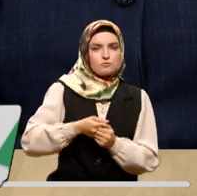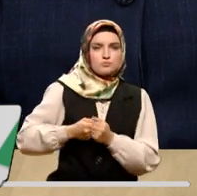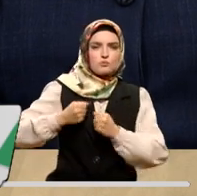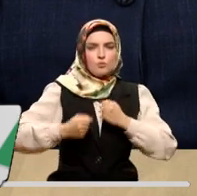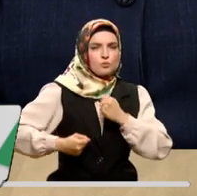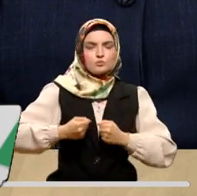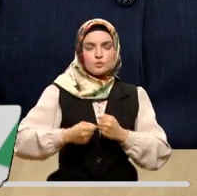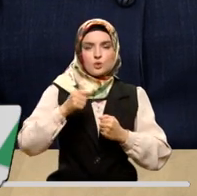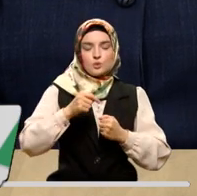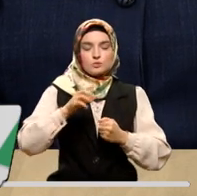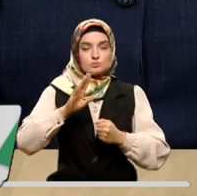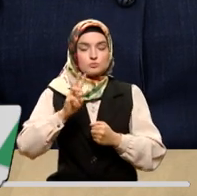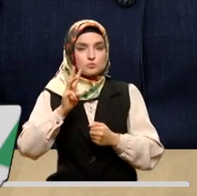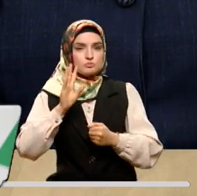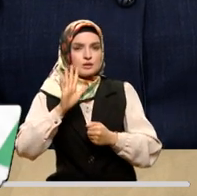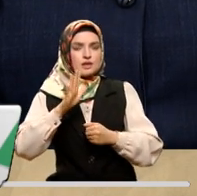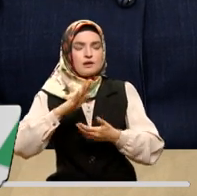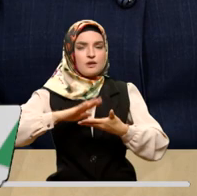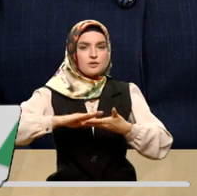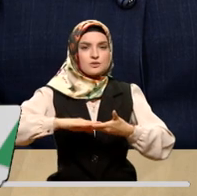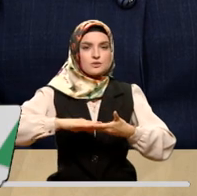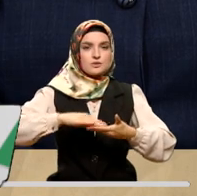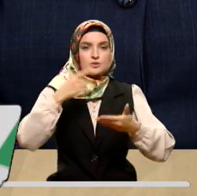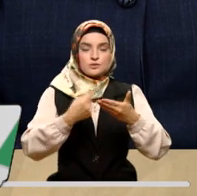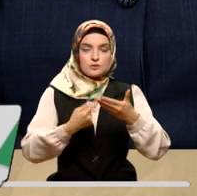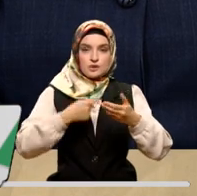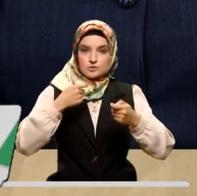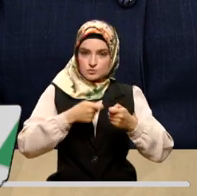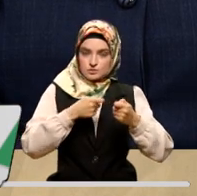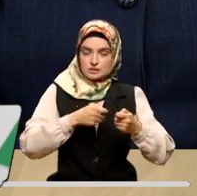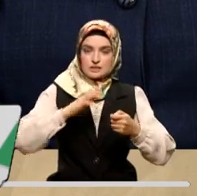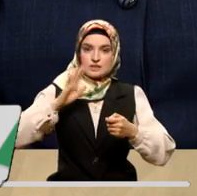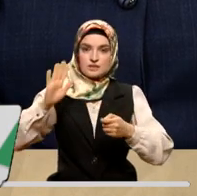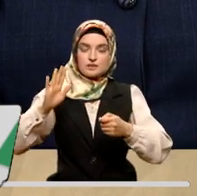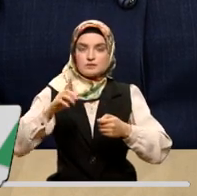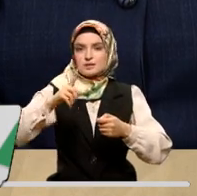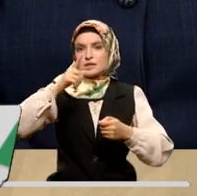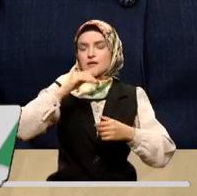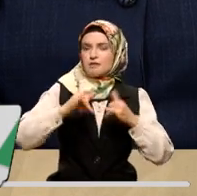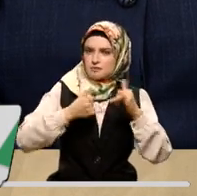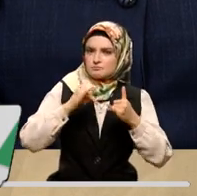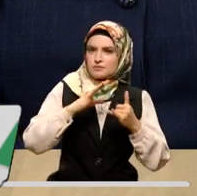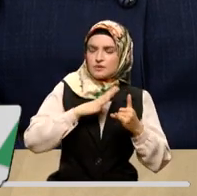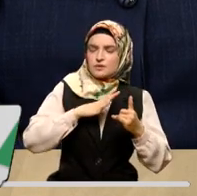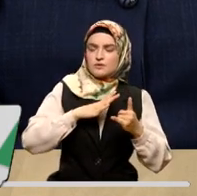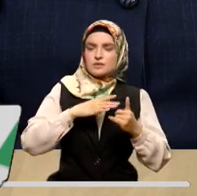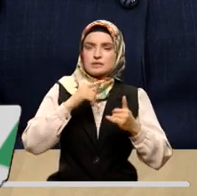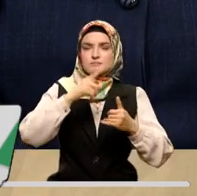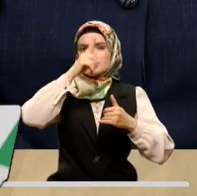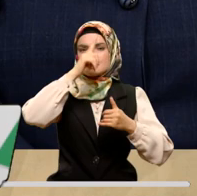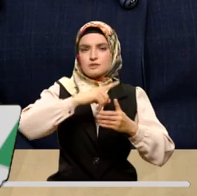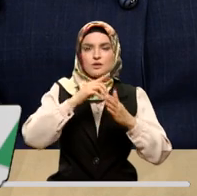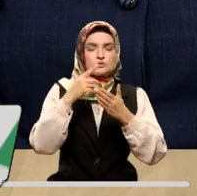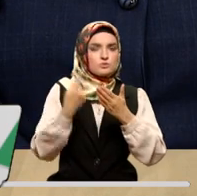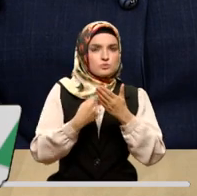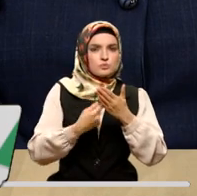arkadaş o Kur'an kursuna doğru gittiğimizi orada, çünkü eğleniyorduk hocam gerçekten. Sadece şey değil yani. Hani gidiyoruz işte sürekli hani Kur'an okuyoruz